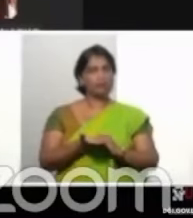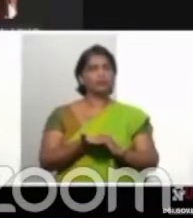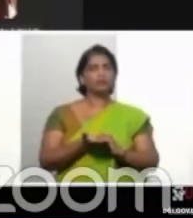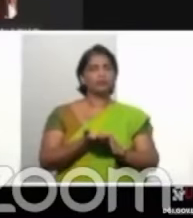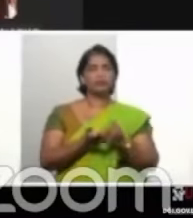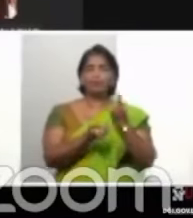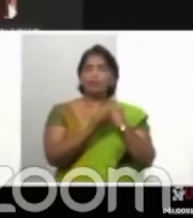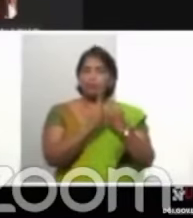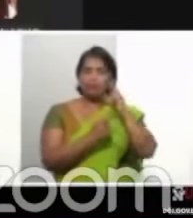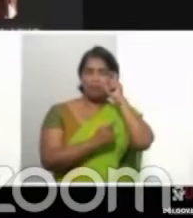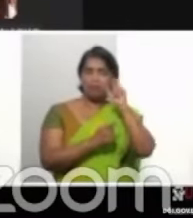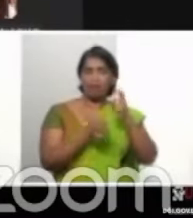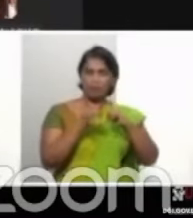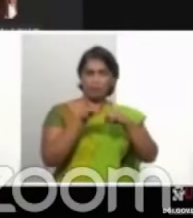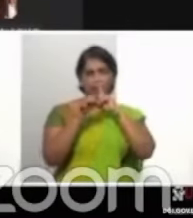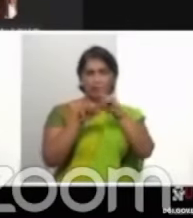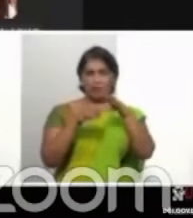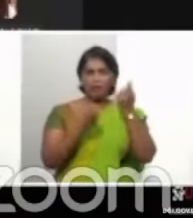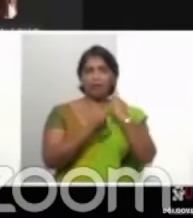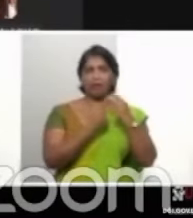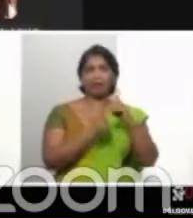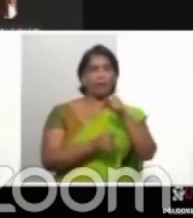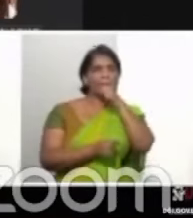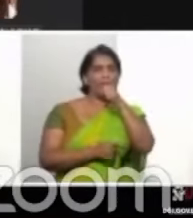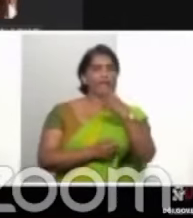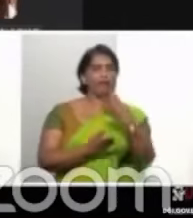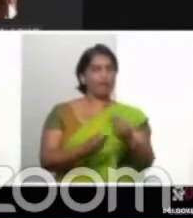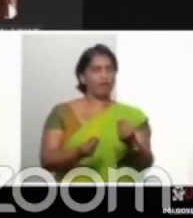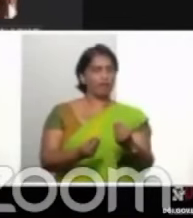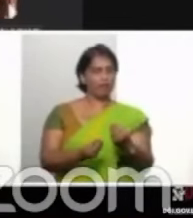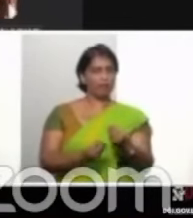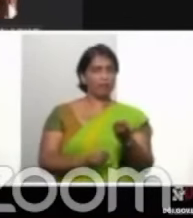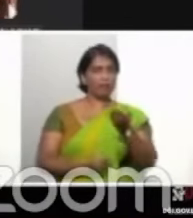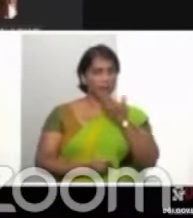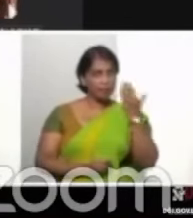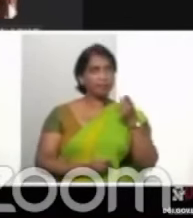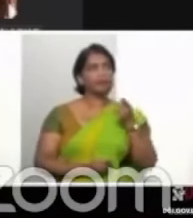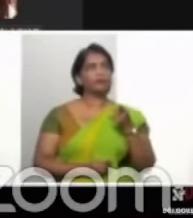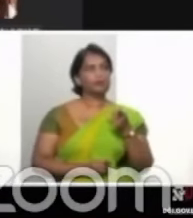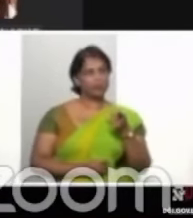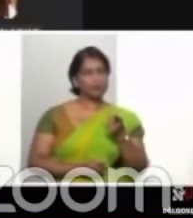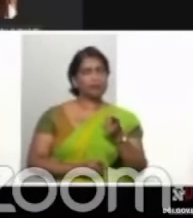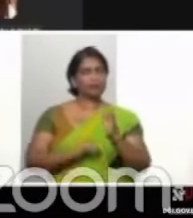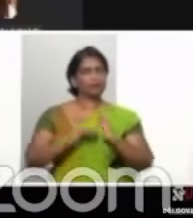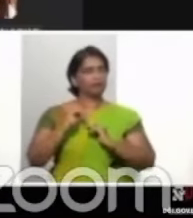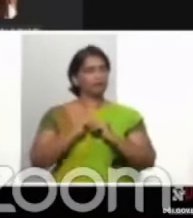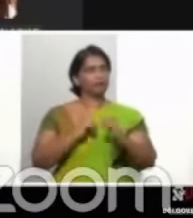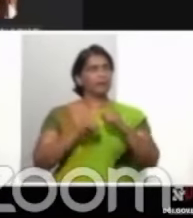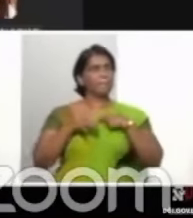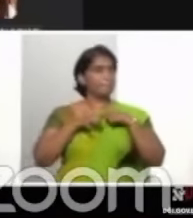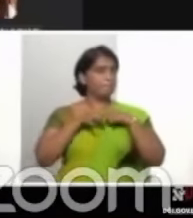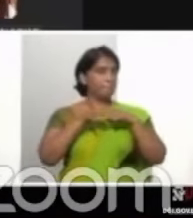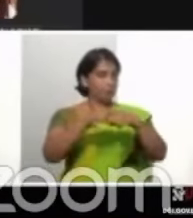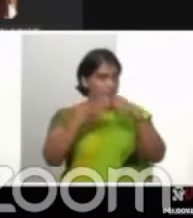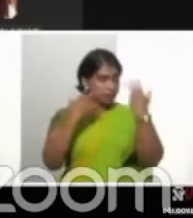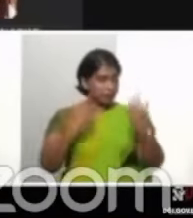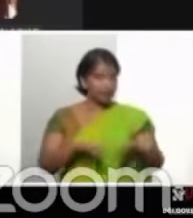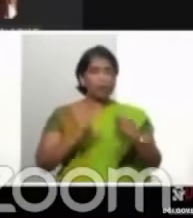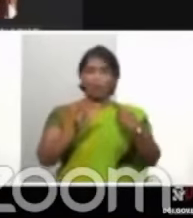සමහරවිට අවශ්‍ය වෙනවා. නමුත් මයික් එක මියුට් වෙනවා. ඉතින් ඔබට පුළුවන් නම් අපිට ක්‍රමවේදයක් ඇති කරන්න ප්‍රශ්නයක් අහලා අපිට